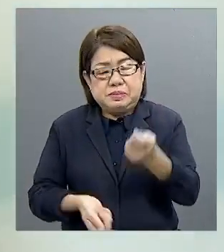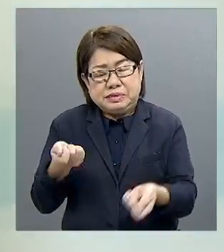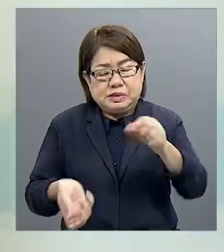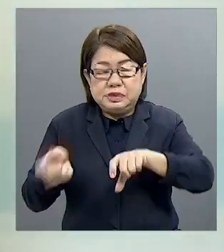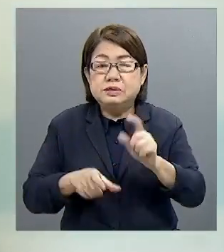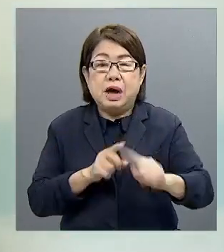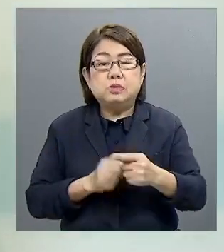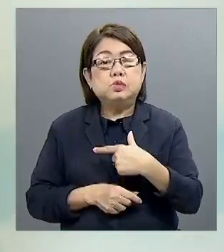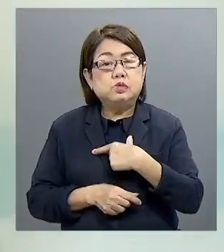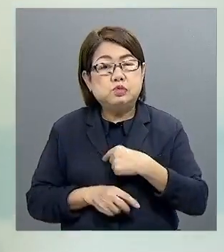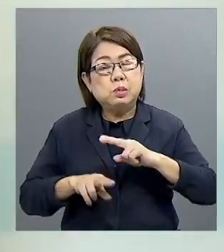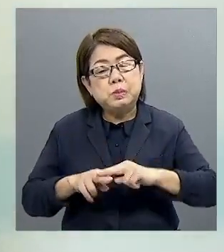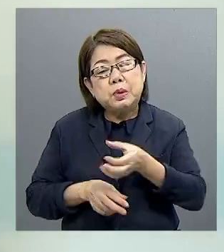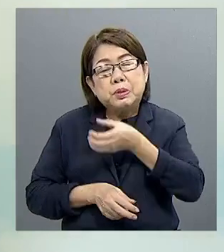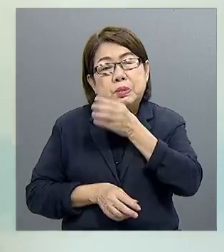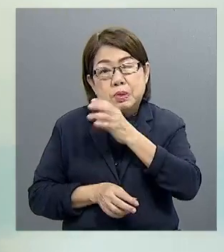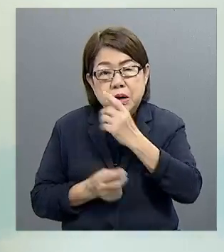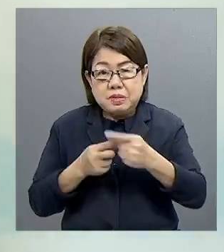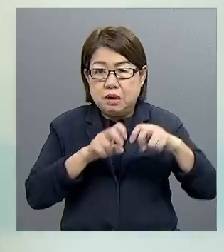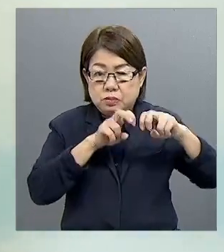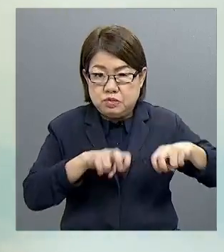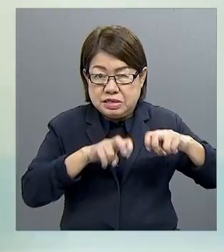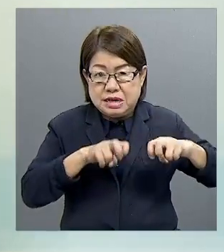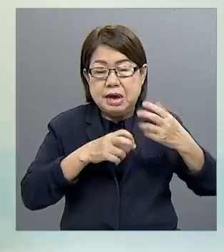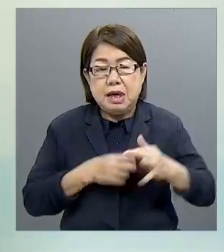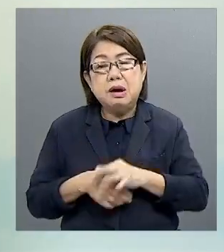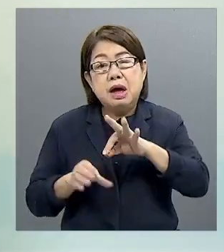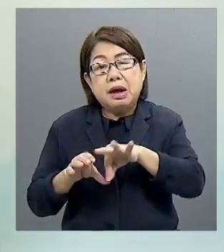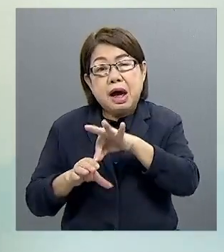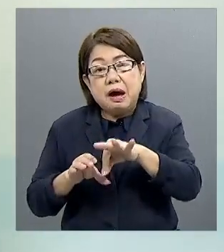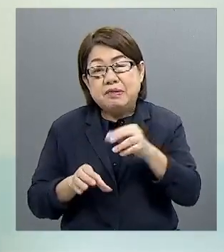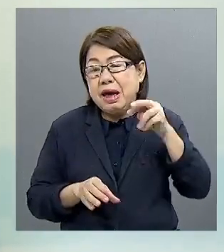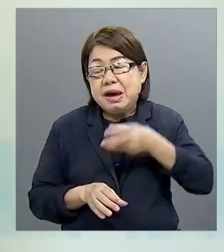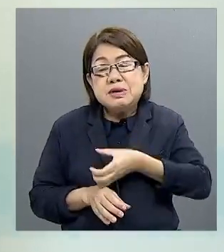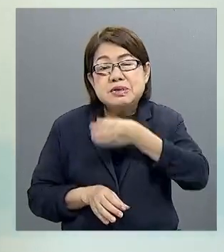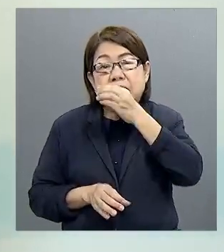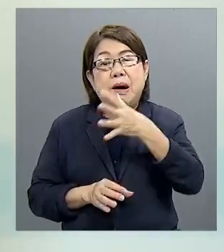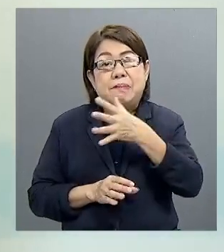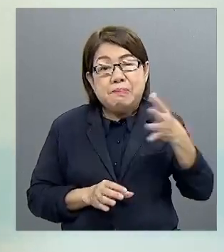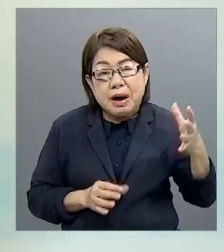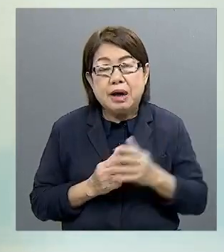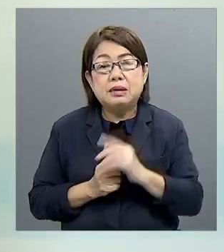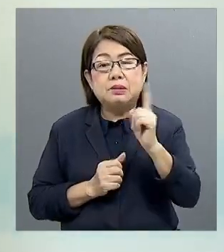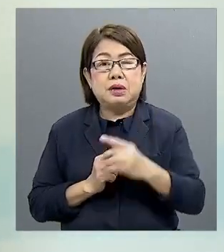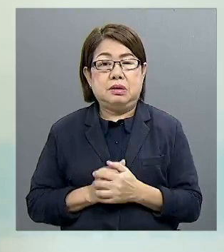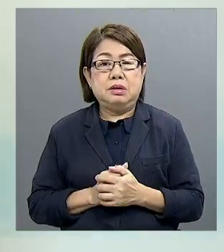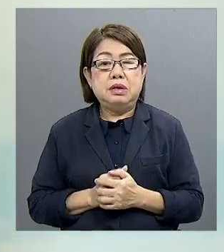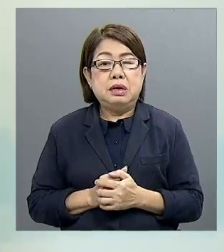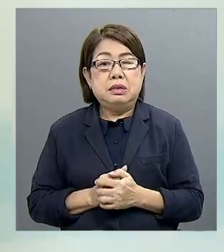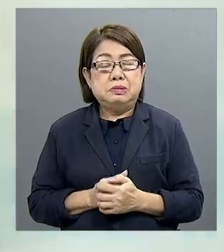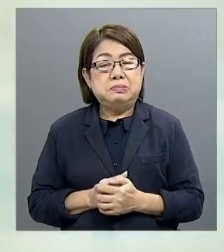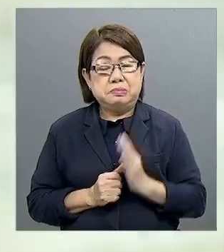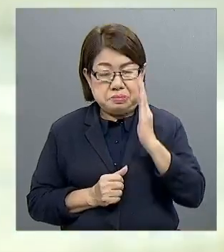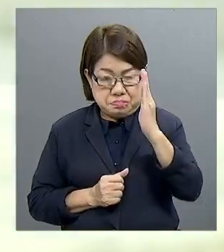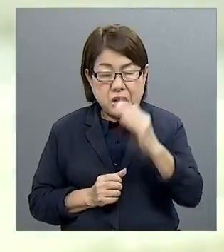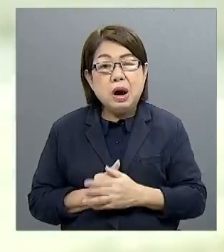ทีนี้มันมีการศึกษาว่าการดื่มกาแฟมากเกินไปแทนที่จะช่วยกลับฉุดโดยเฉพาะไปฉุดกระดูกวันนึงถ้ามากกว่า2แก้วเนี่ยครับ